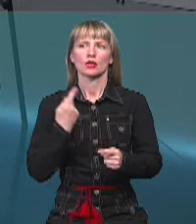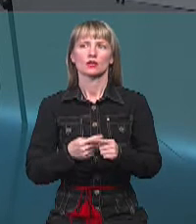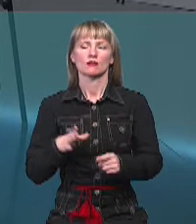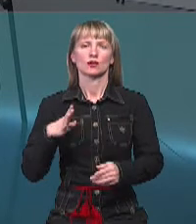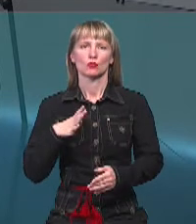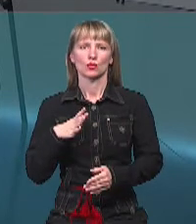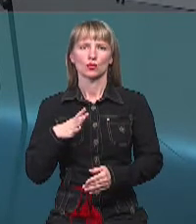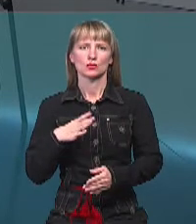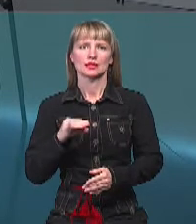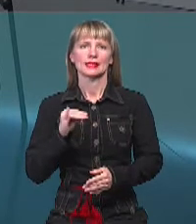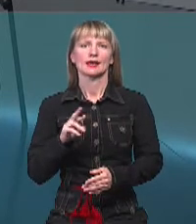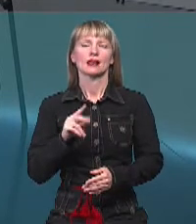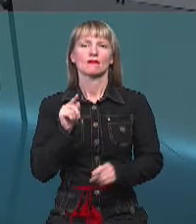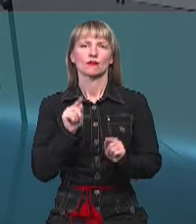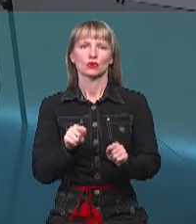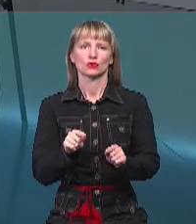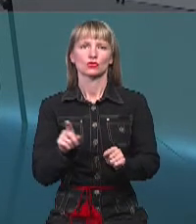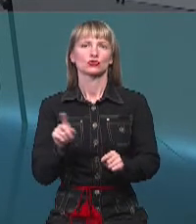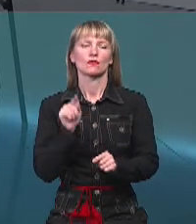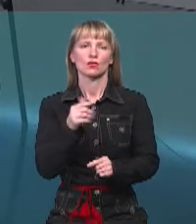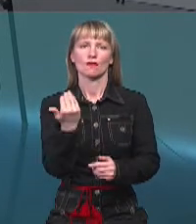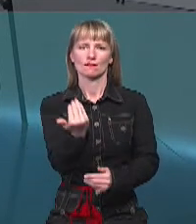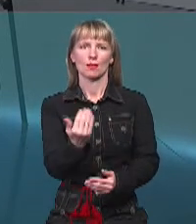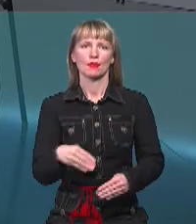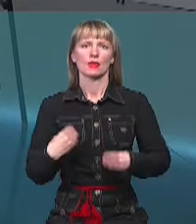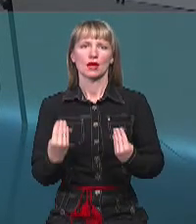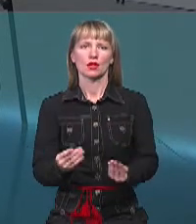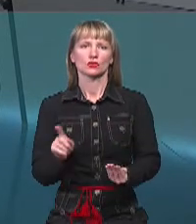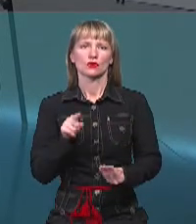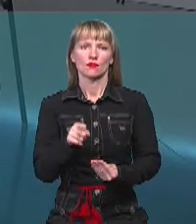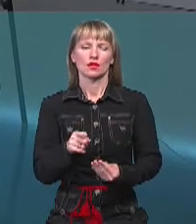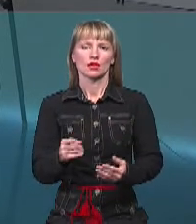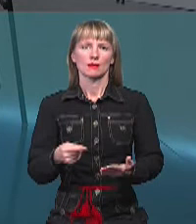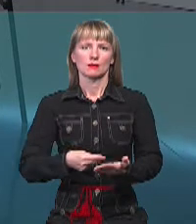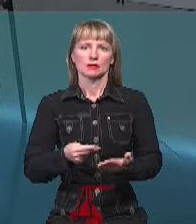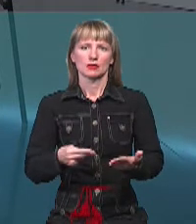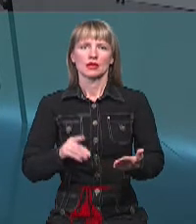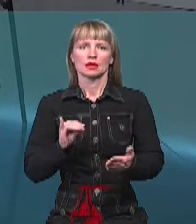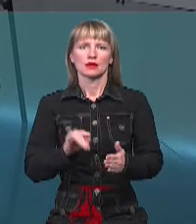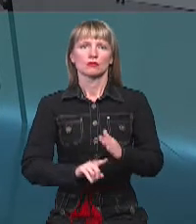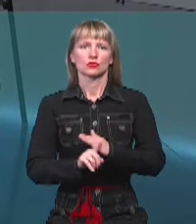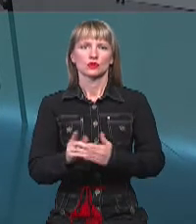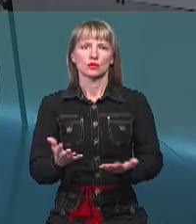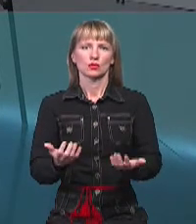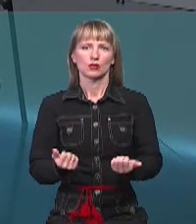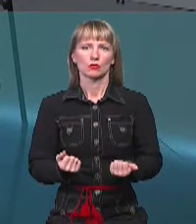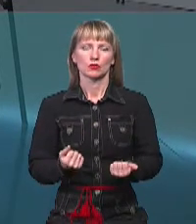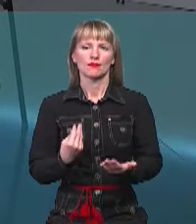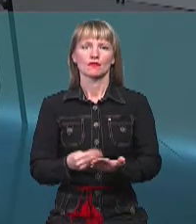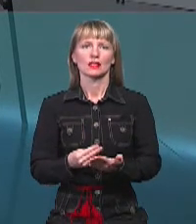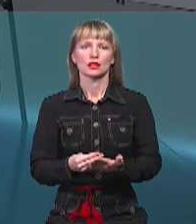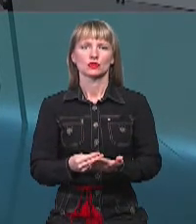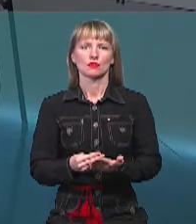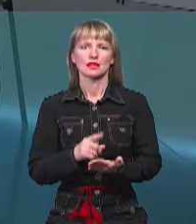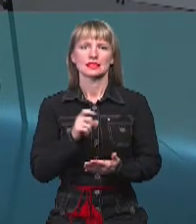і як воно, що воно вам дало, те, що ви все-таки заключили і почали отримувати фінансування